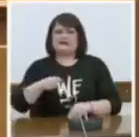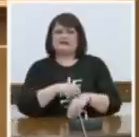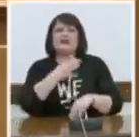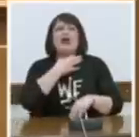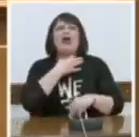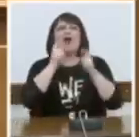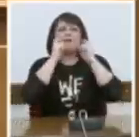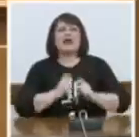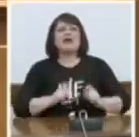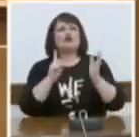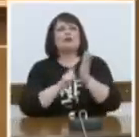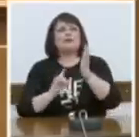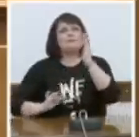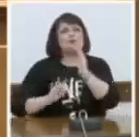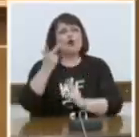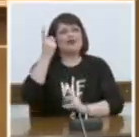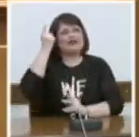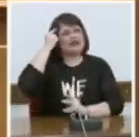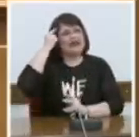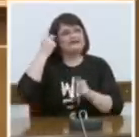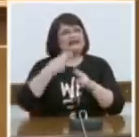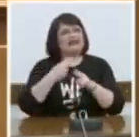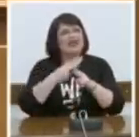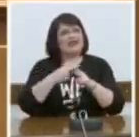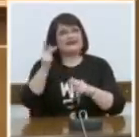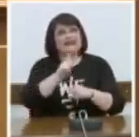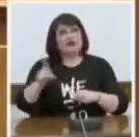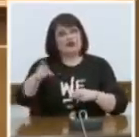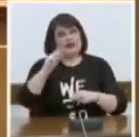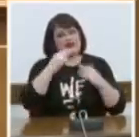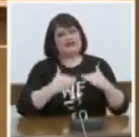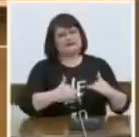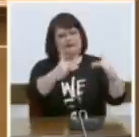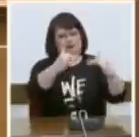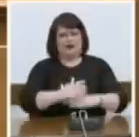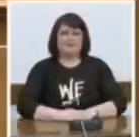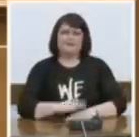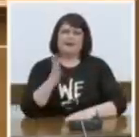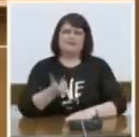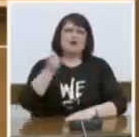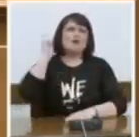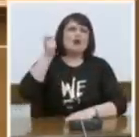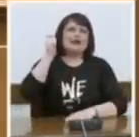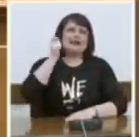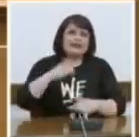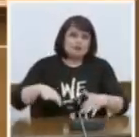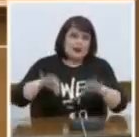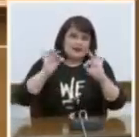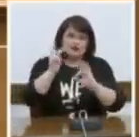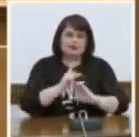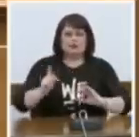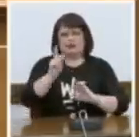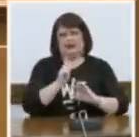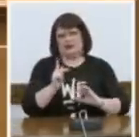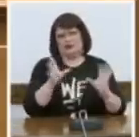ενισχυθούν οι προοδευτικές ιδέες και στην κοινωνία και στο Κοινοβούλιο. Και αν υπάρχουν προοδευτικές πολιτικές που ξεκινούν από την κοινωνία για να αφορούν την κοινωνία και όχι σε